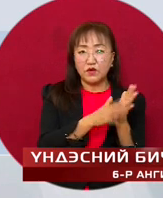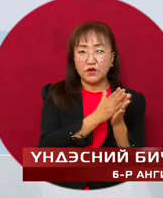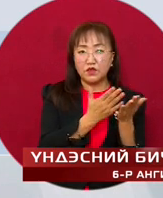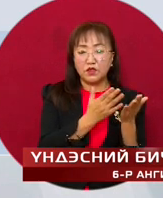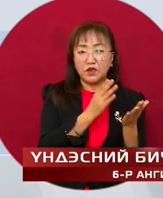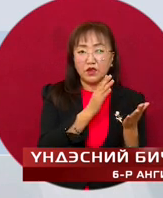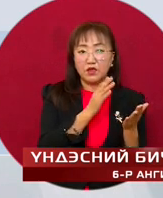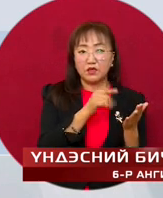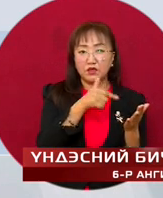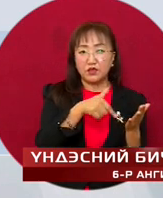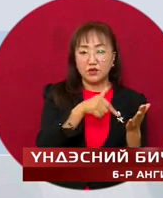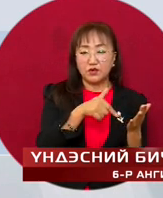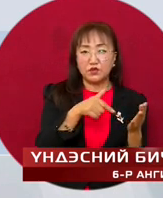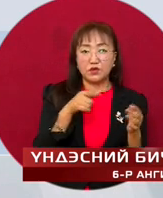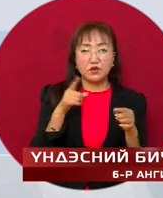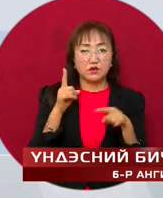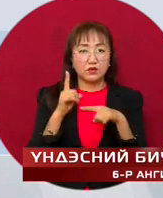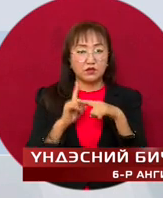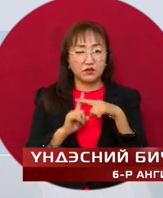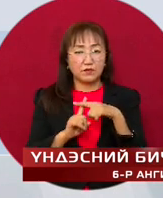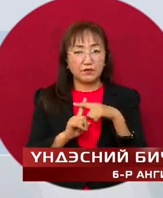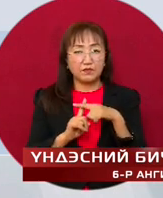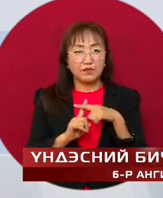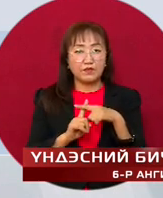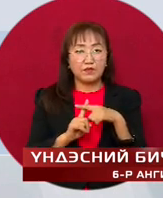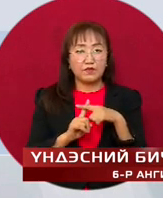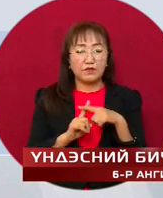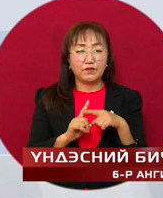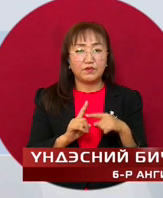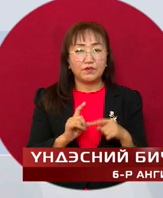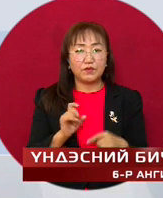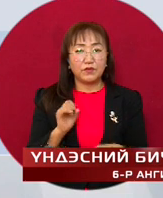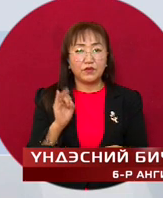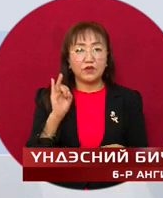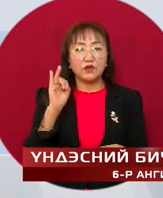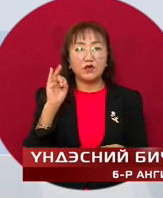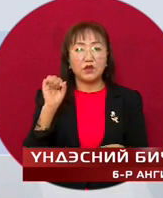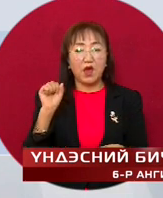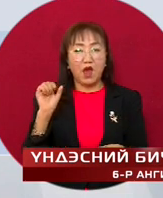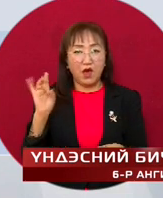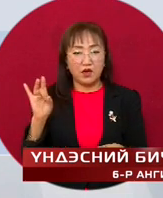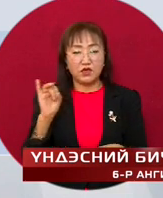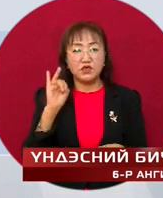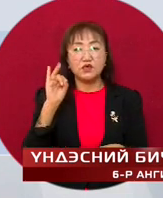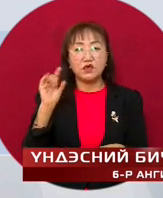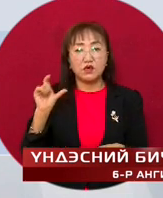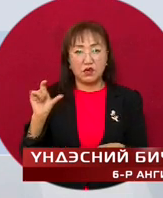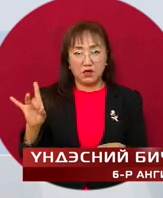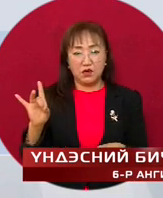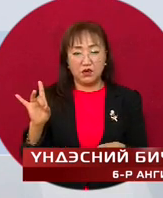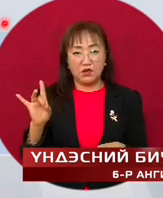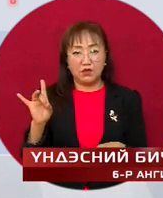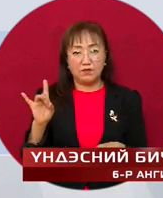төгсгөлийг анхаараарай. Энэ ER гэсэн гээгүүлэгчээр төгссөн үг учраас ER, ER дагав нөхцөлийг залгаж